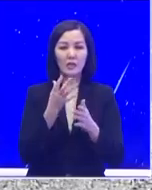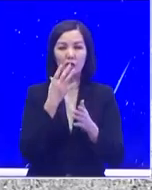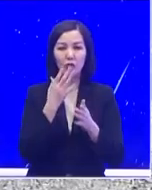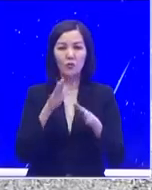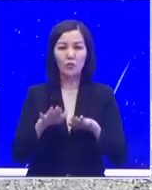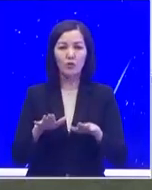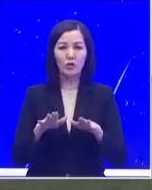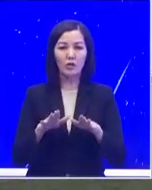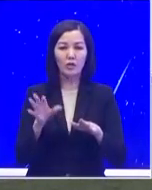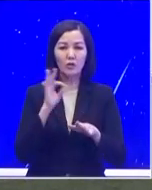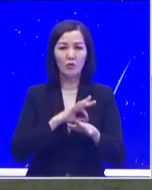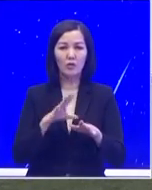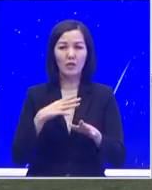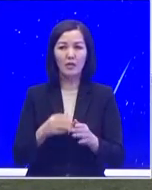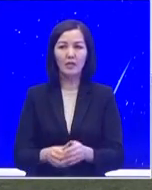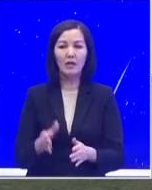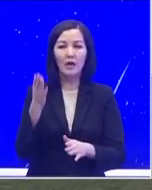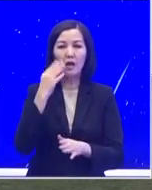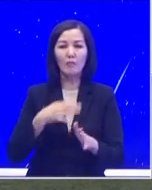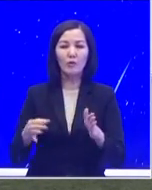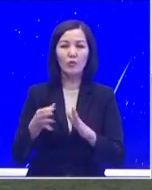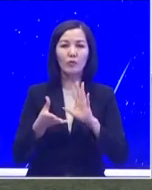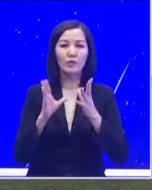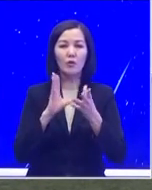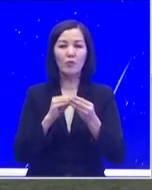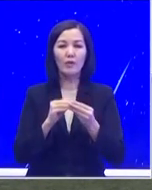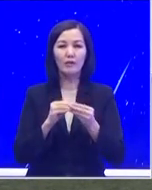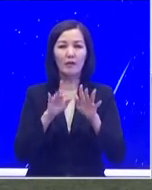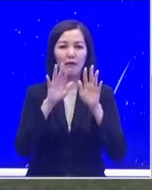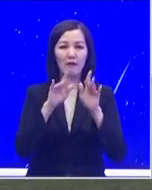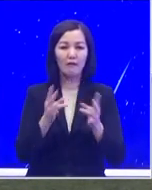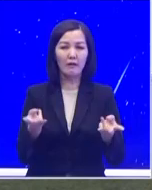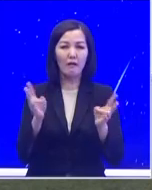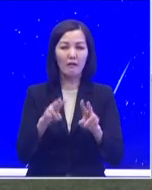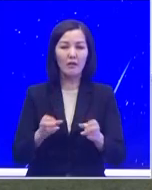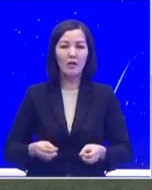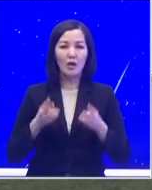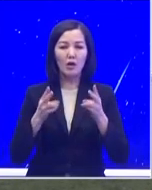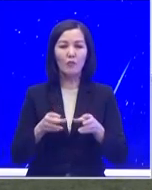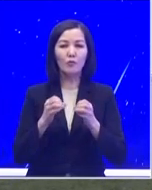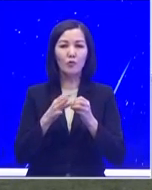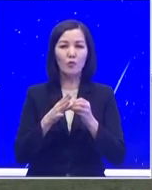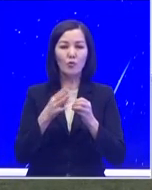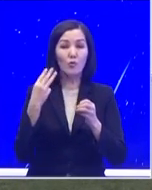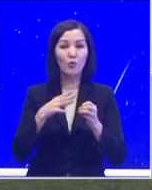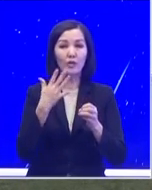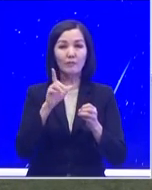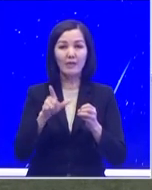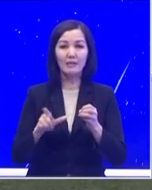де қолданылады. Алматы облысы аумағында қар құрсауына қауіпті 35 аймақ бар.